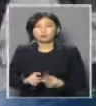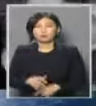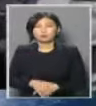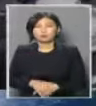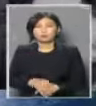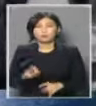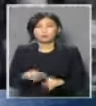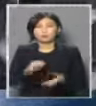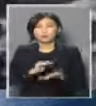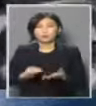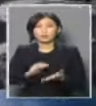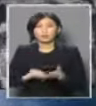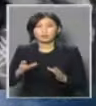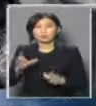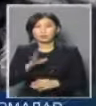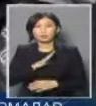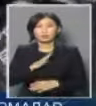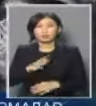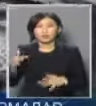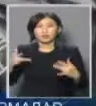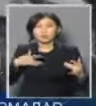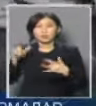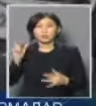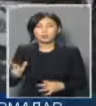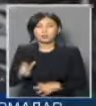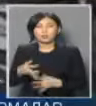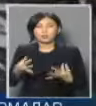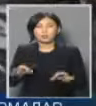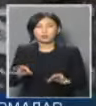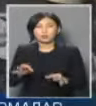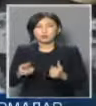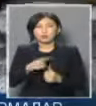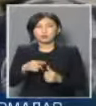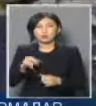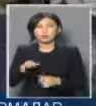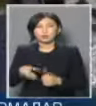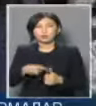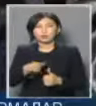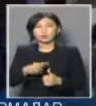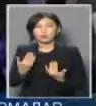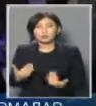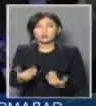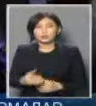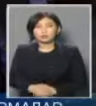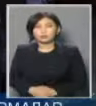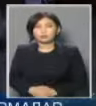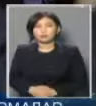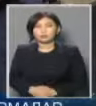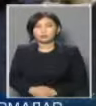рухты шығармалардан құралған концерт тәуелсіздік аманат деп аталады. Атына жатса енді